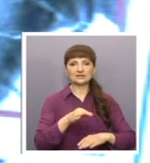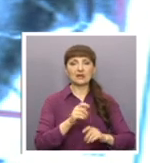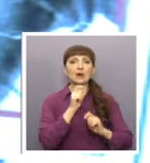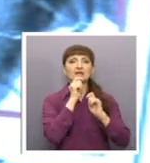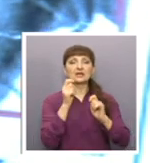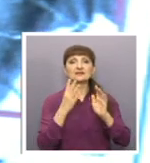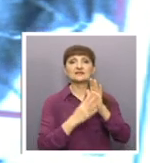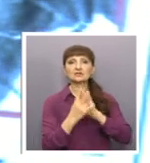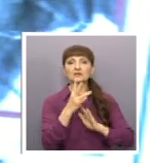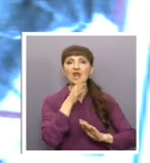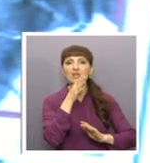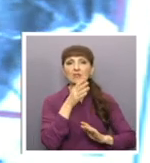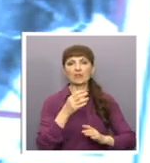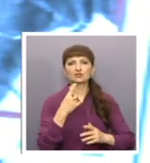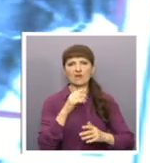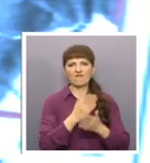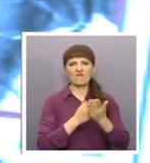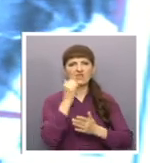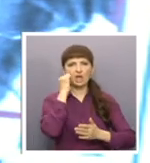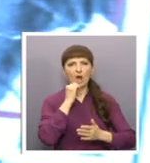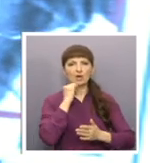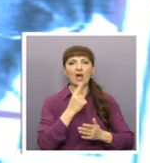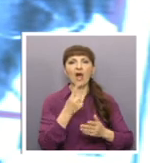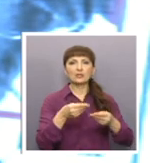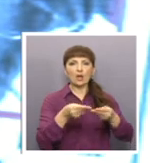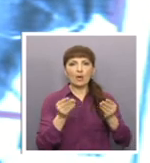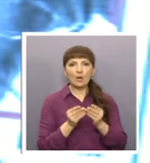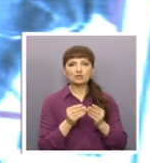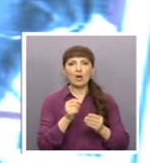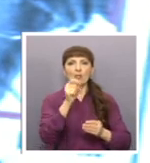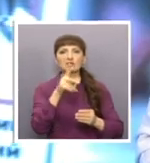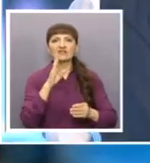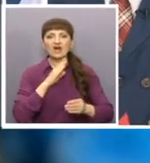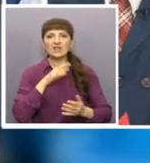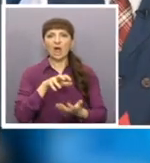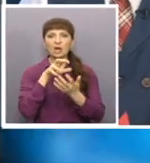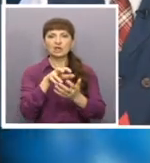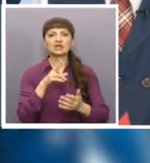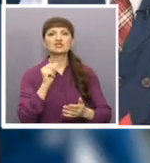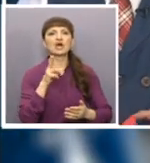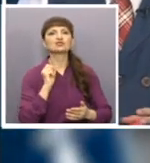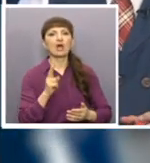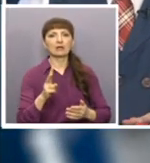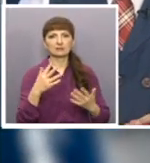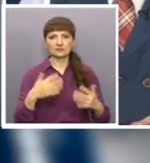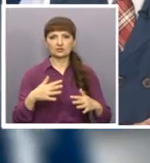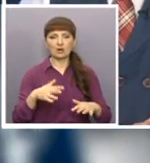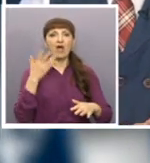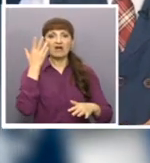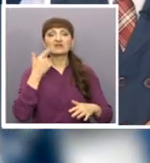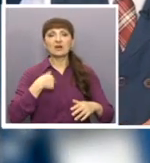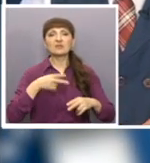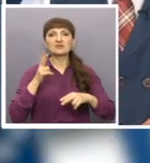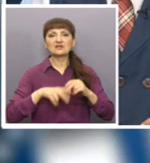подарил 92-летнему ветерану-фронтовику одну лепешку, бутылочку воды, гречку и чак-чак-чаю. Когда же мы